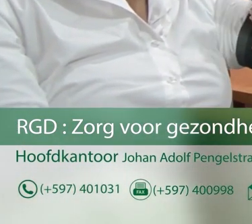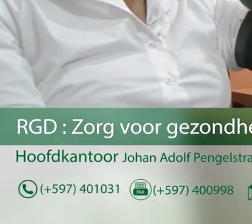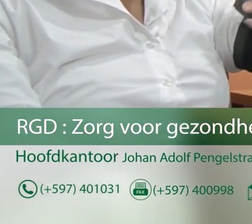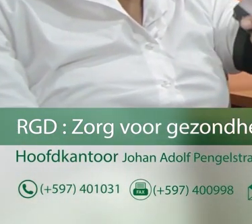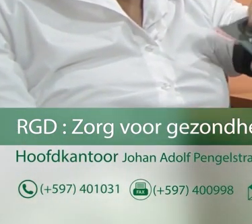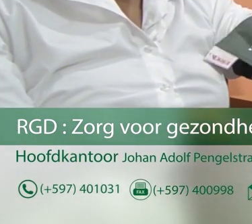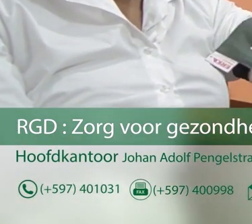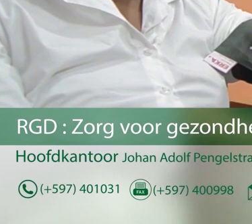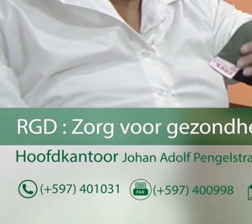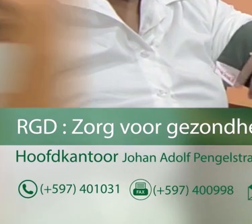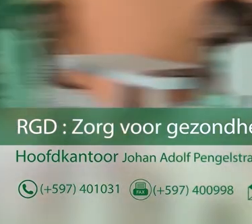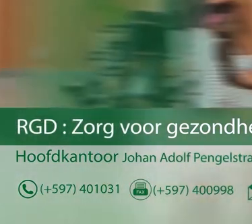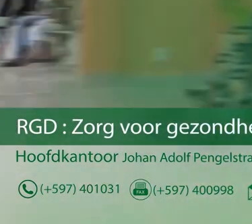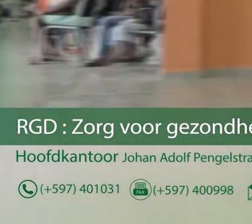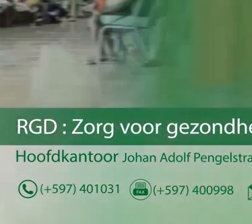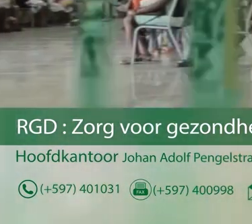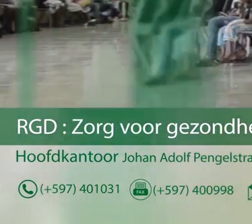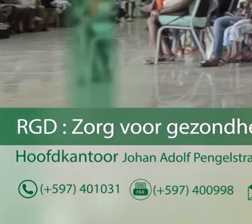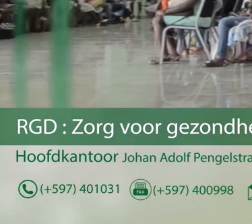Yomunozo Oruwa.